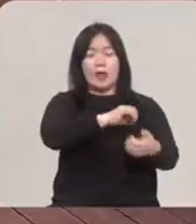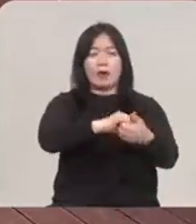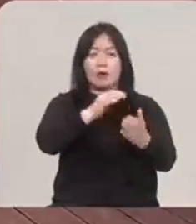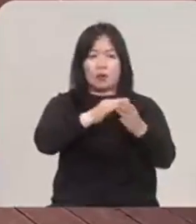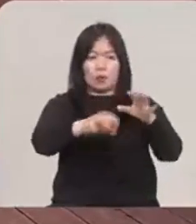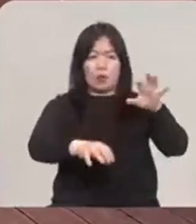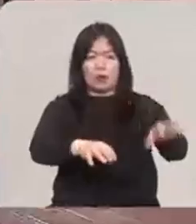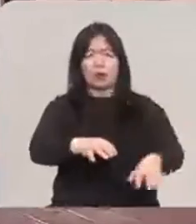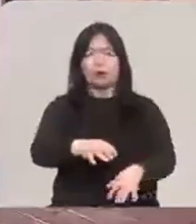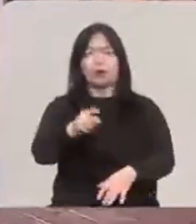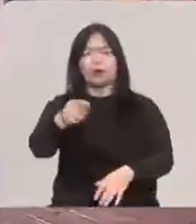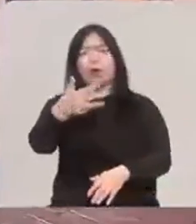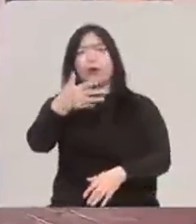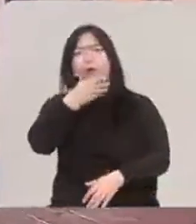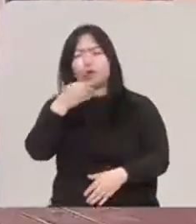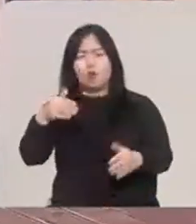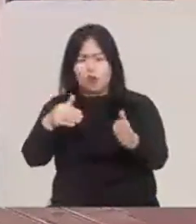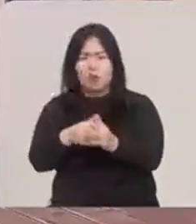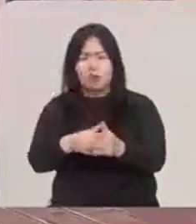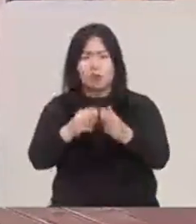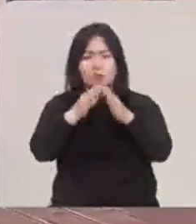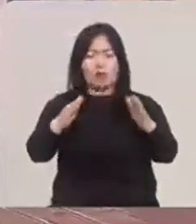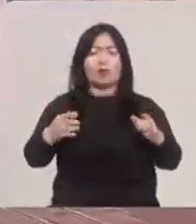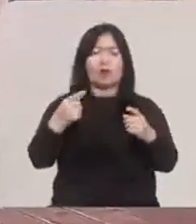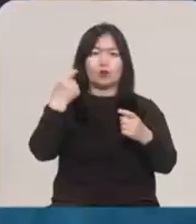한옥마을에서 노후산단까지 전주를 찾는